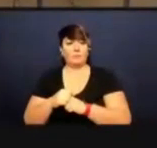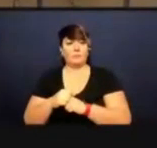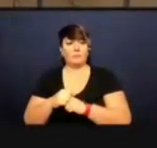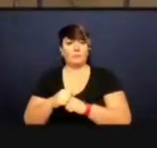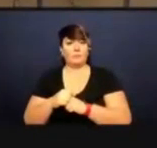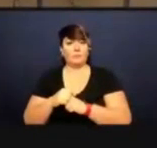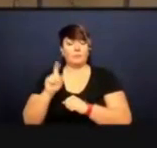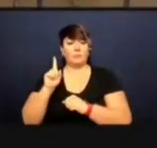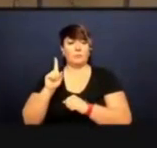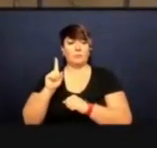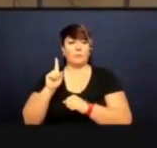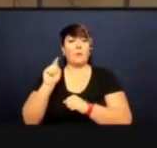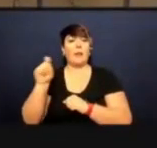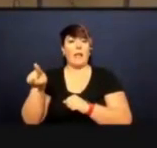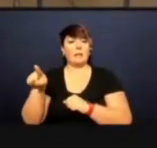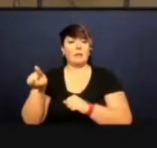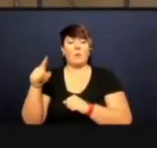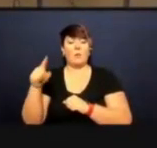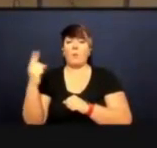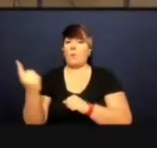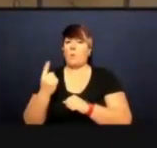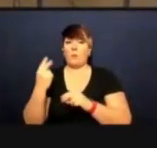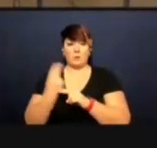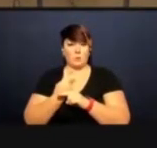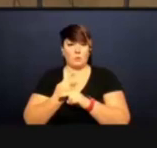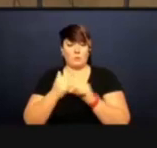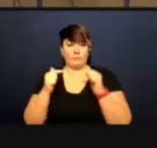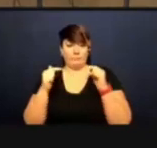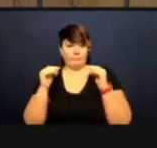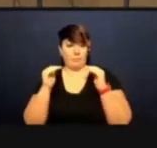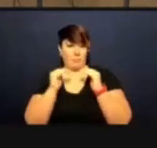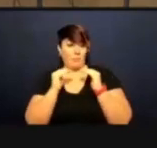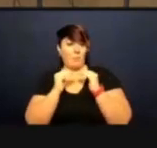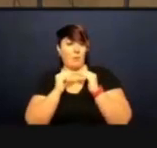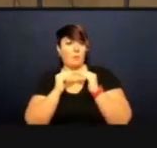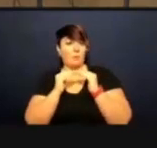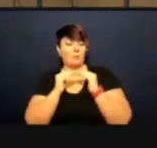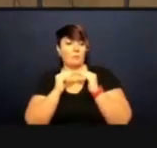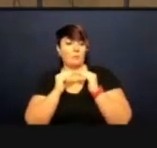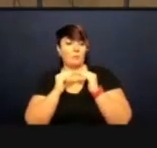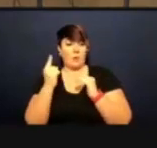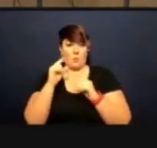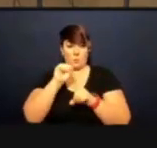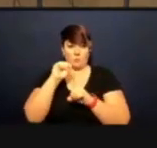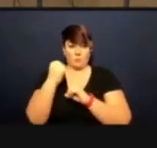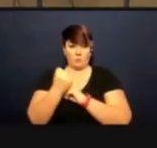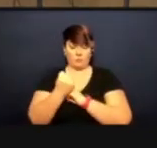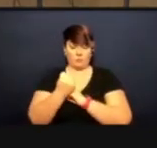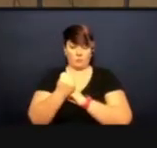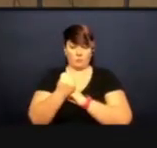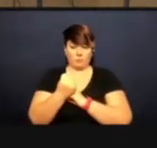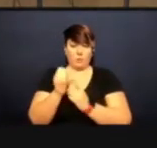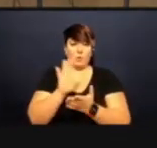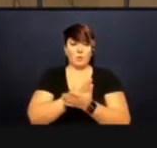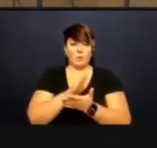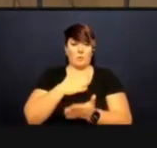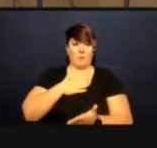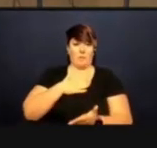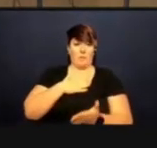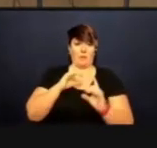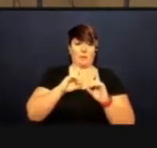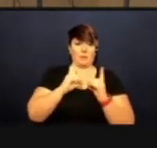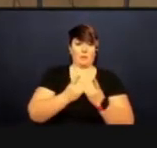ambapo tunazungumzia swala hili la majengo. Ni muhimu kuhakikisha usawa wakati ambapo